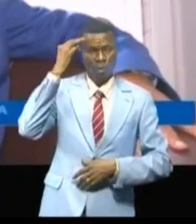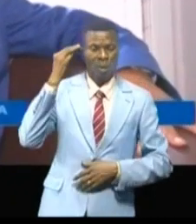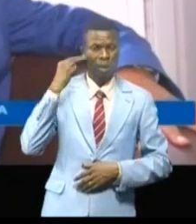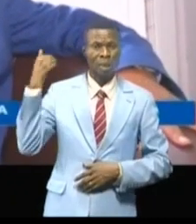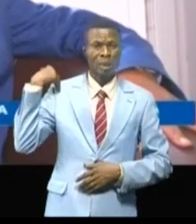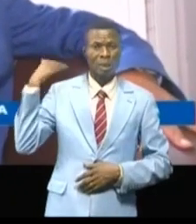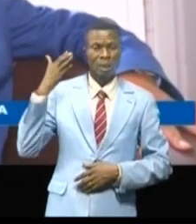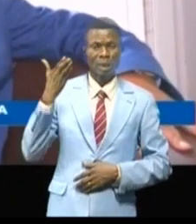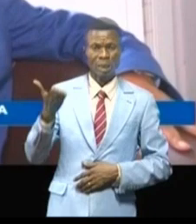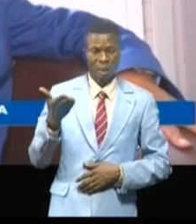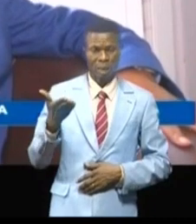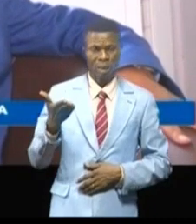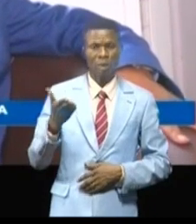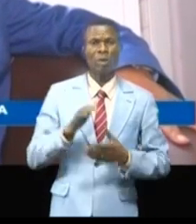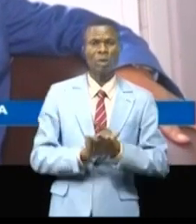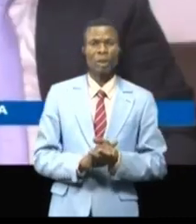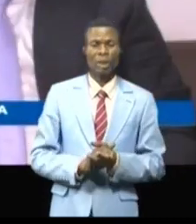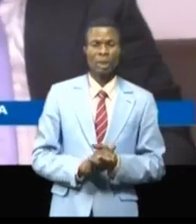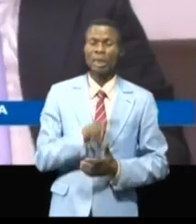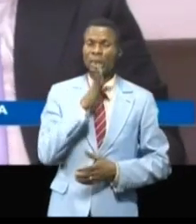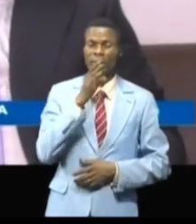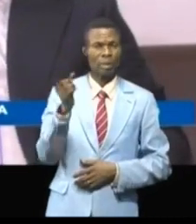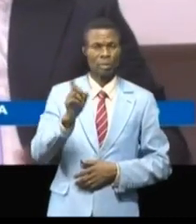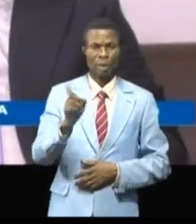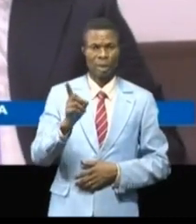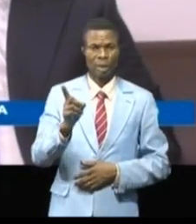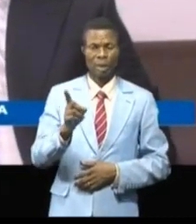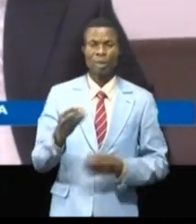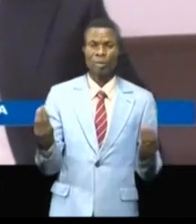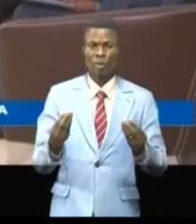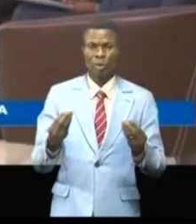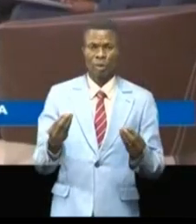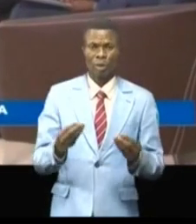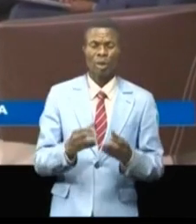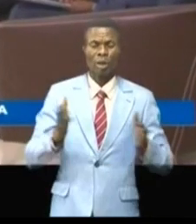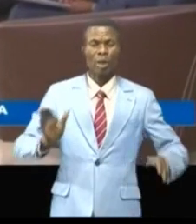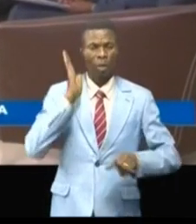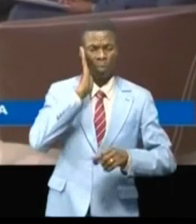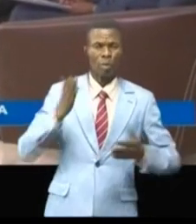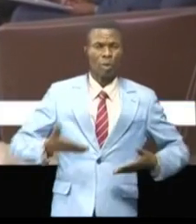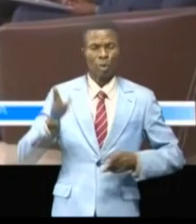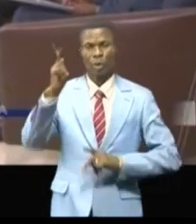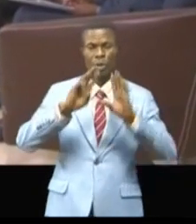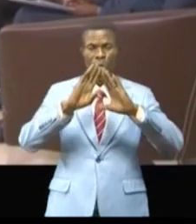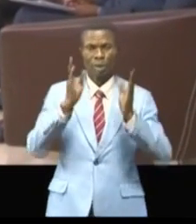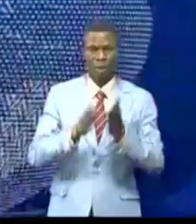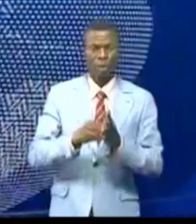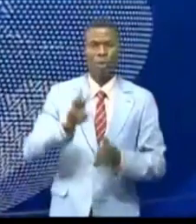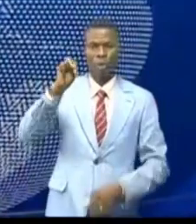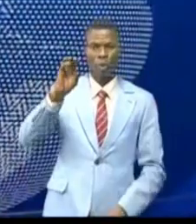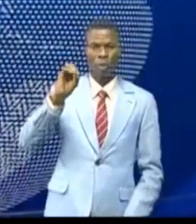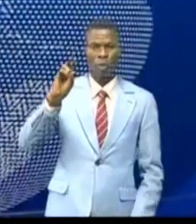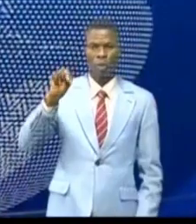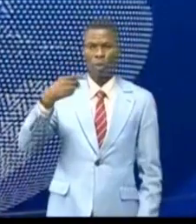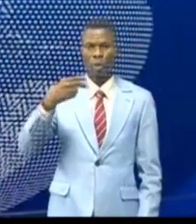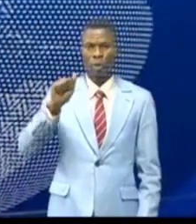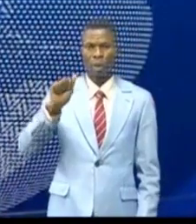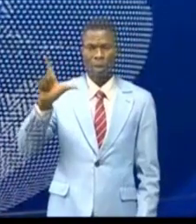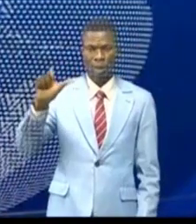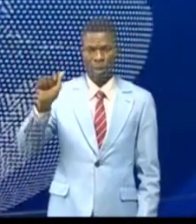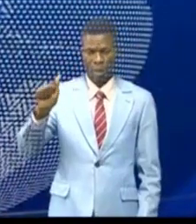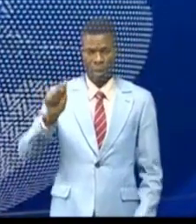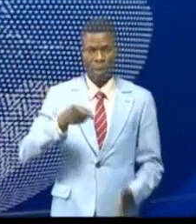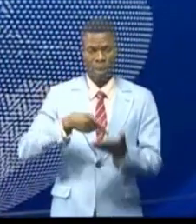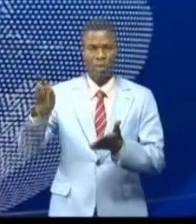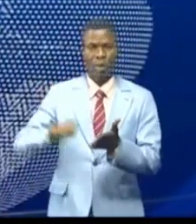de l'urbanisme et habitat ne tarderont pas. Et c'est au grand bonheur de la population de la Moncala. Payer la